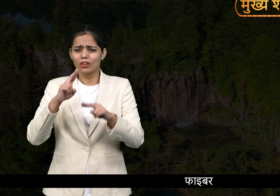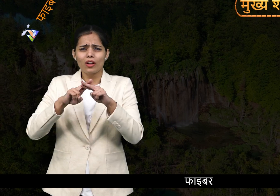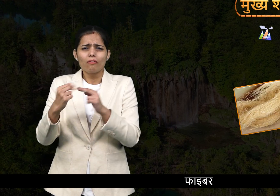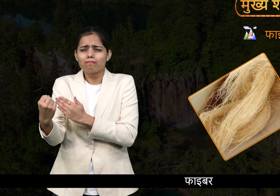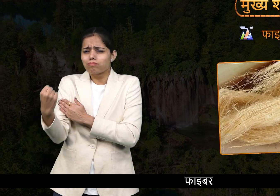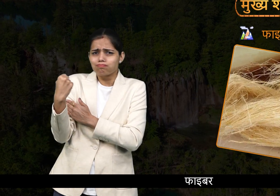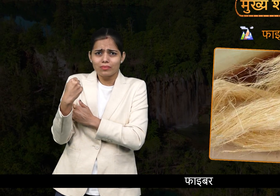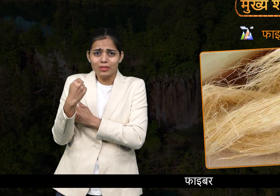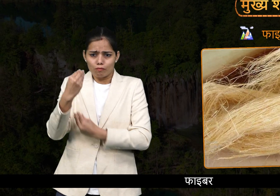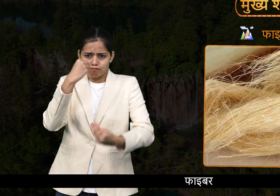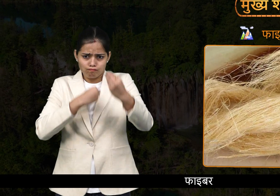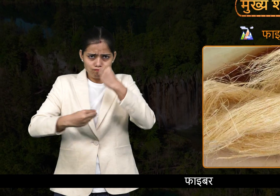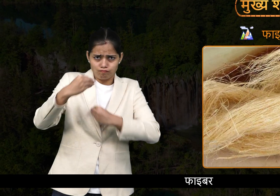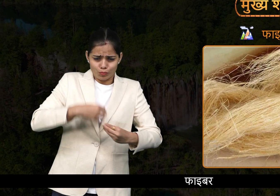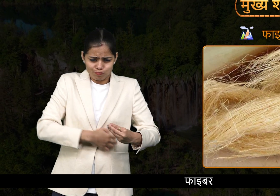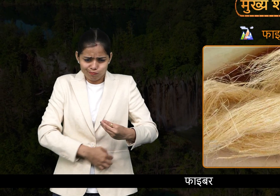फाइबर,